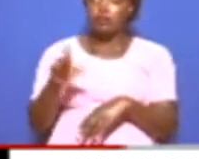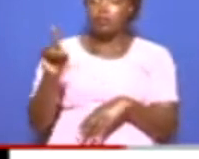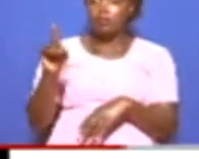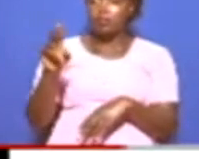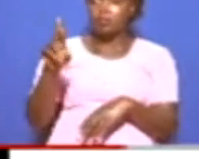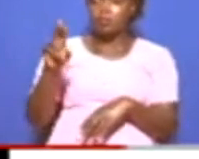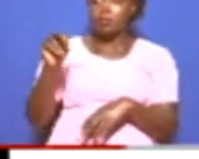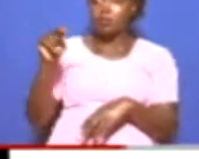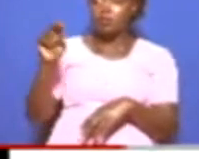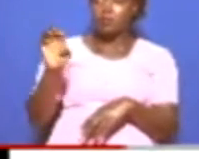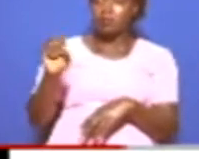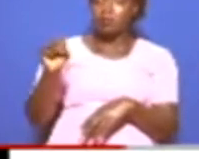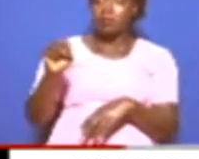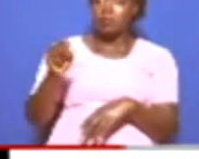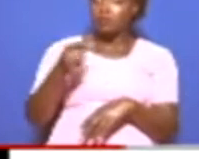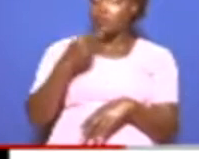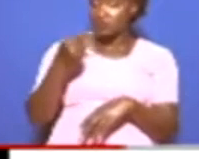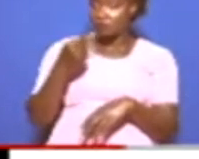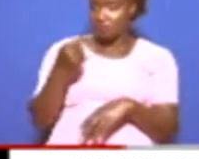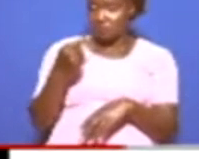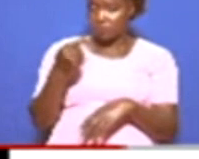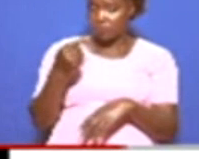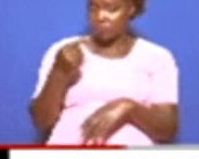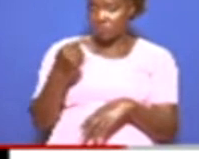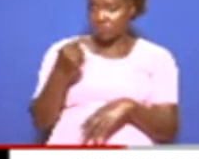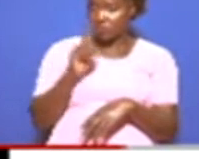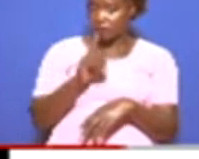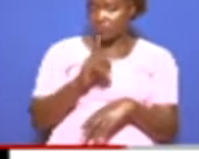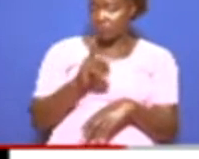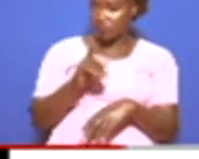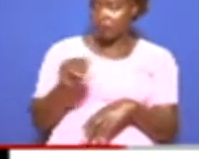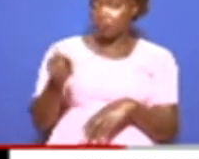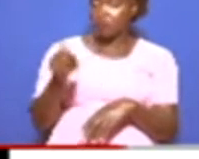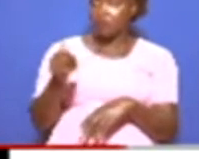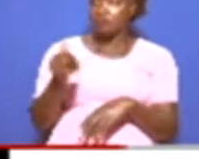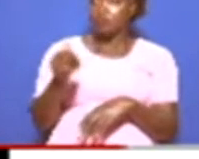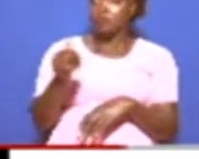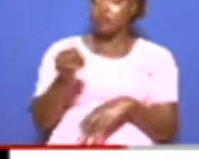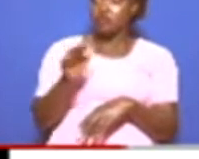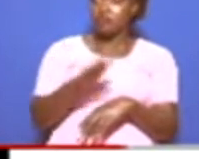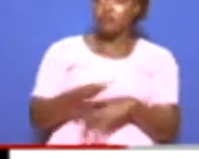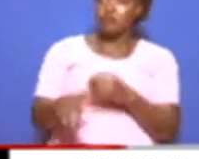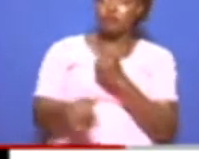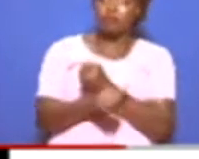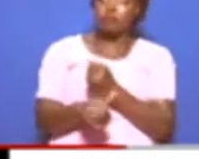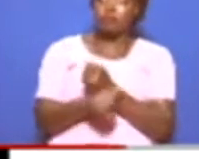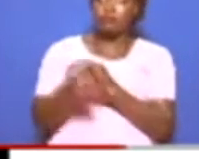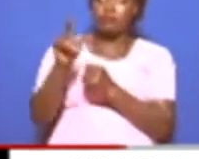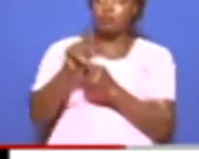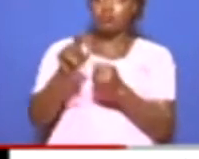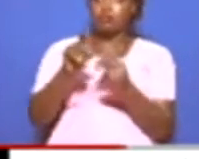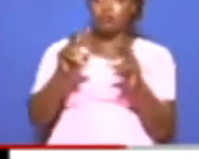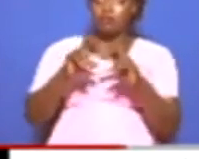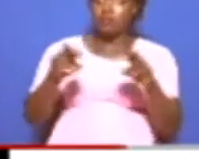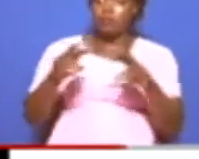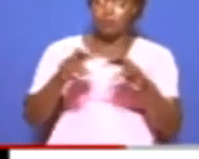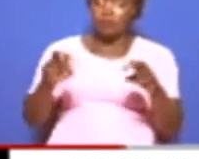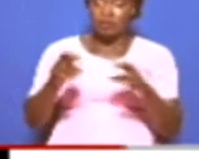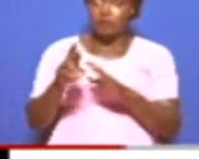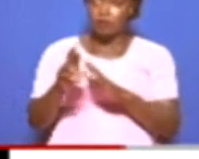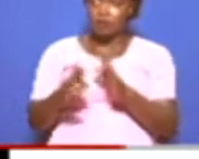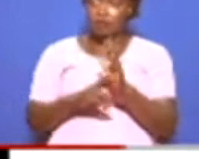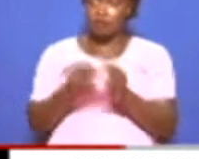wanaorusha wanafaa kuambiwa. Kuna areas zingine ambayo naambiwa ni dangerous areas, inafaa waangalie. So ni regulations